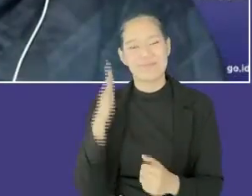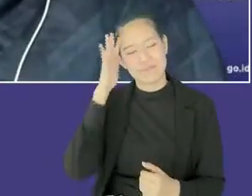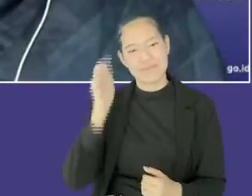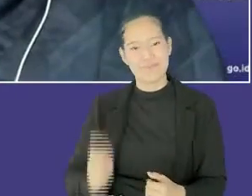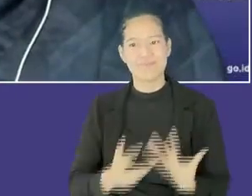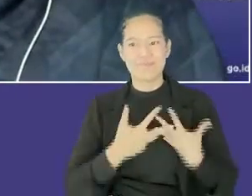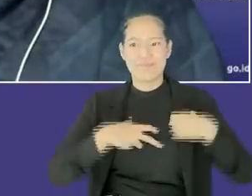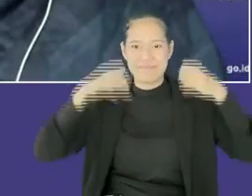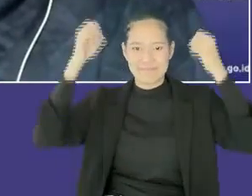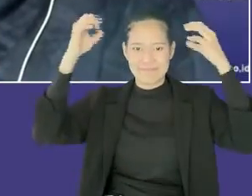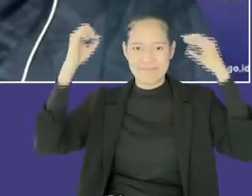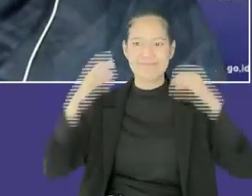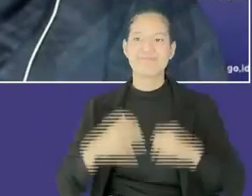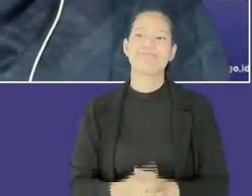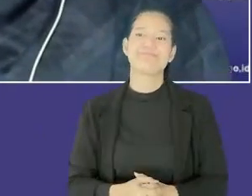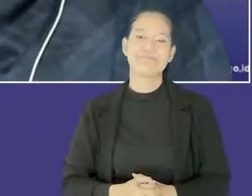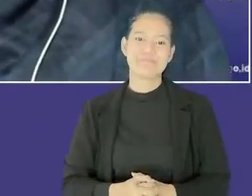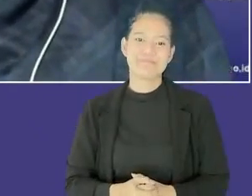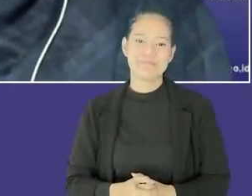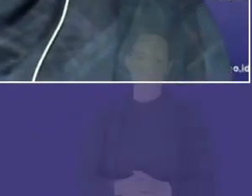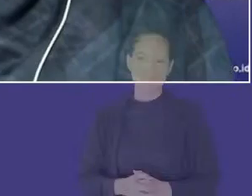Assalamualaikum Warahmatullahi